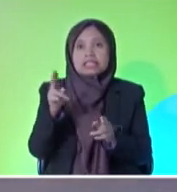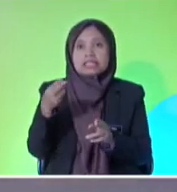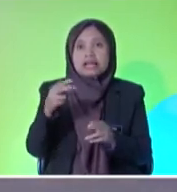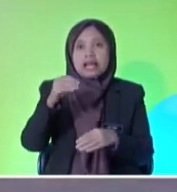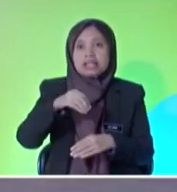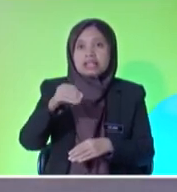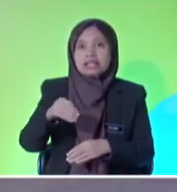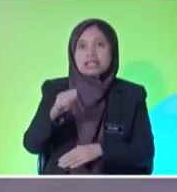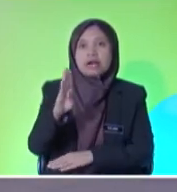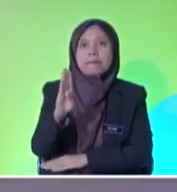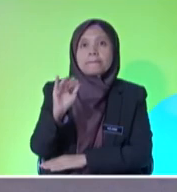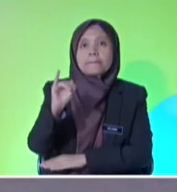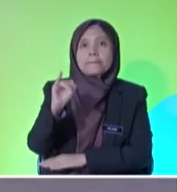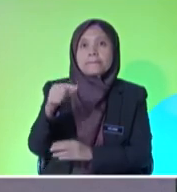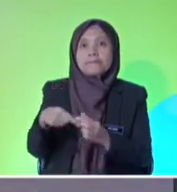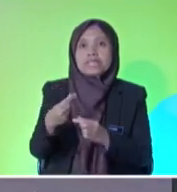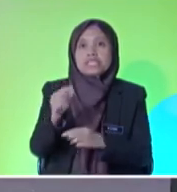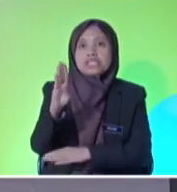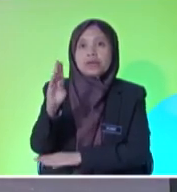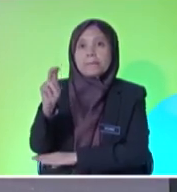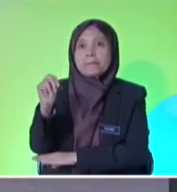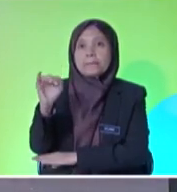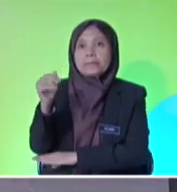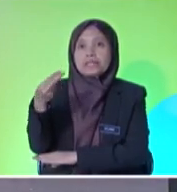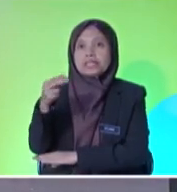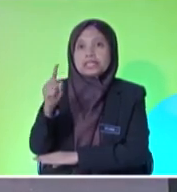yang cukup dalam pas itu ya